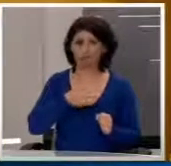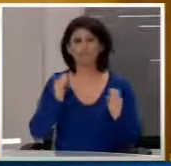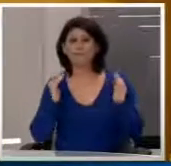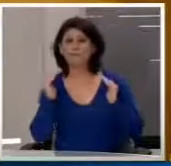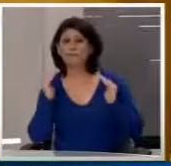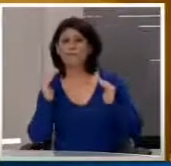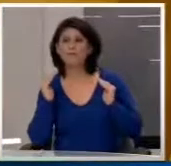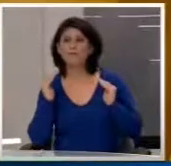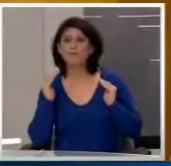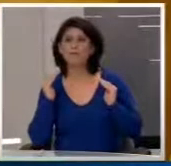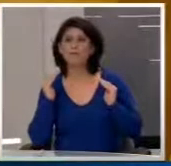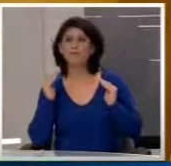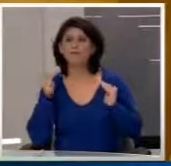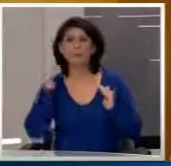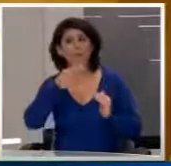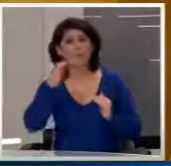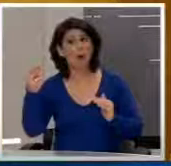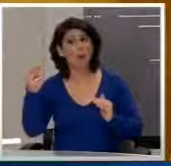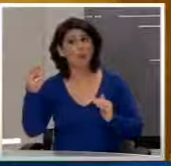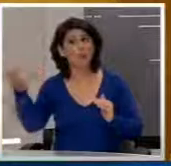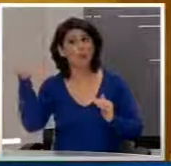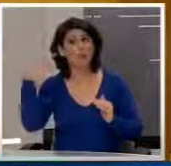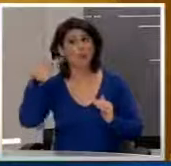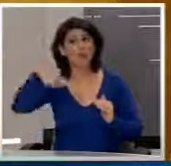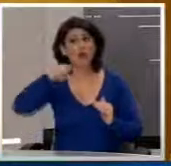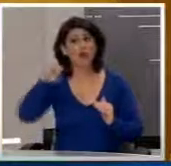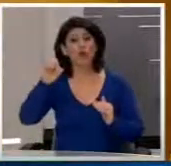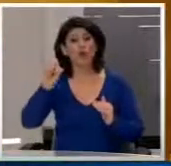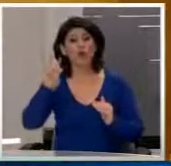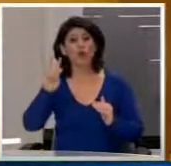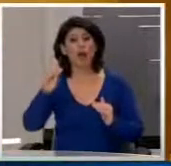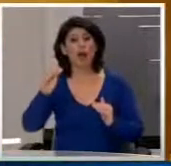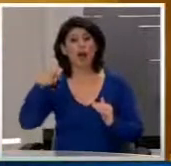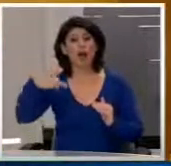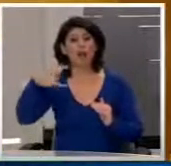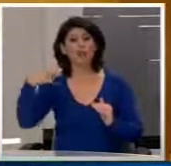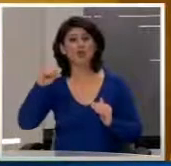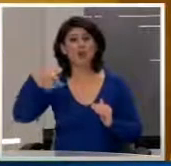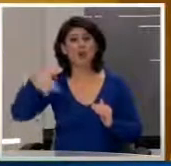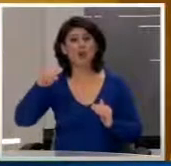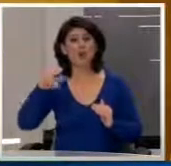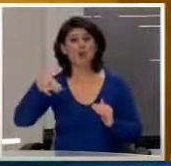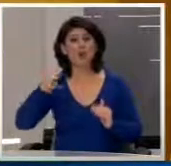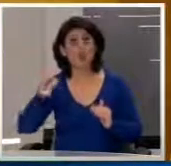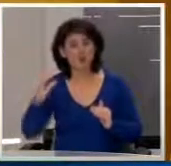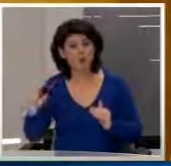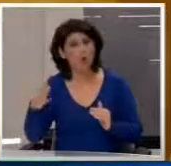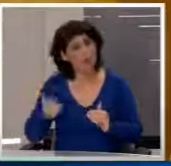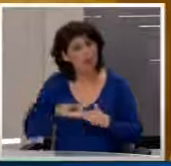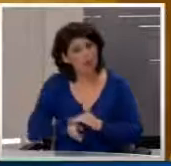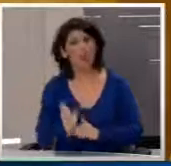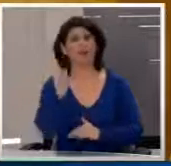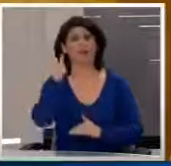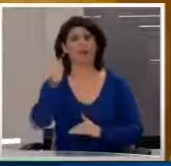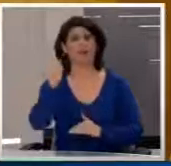υποθέσεις όπως η υπόθεση Τσοχατζόπουλου, για παράδειγμα, βρήκανε διέξοδο και ήρθανε στο φως. Και σε κάθε